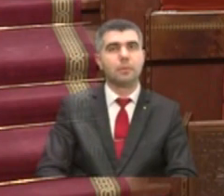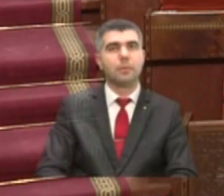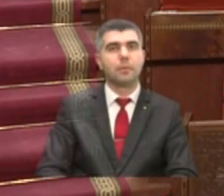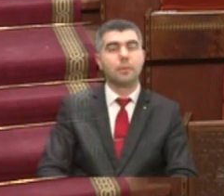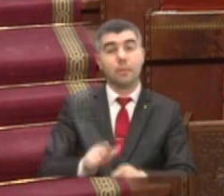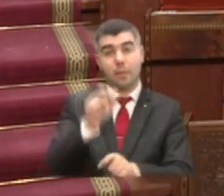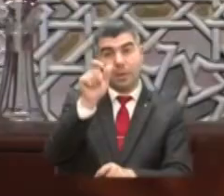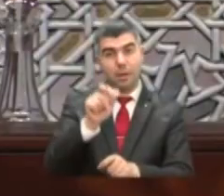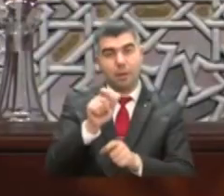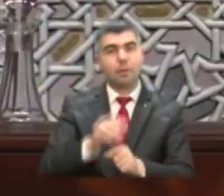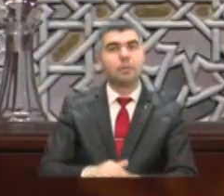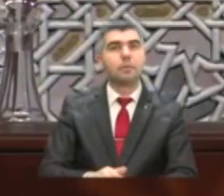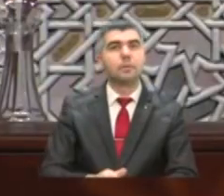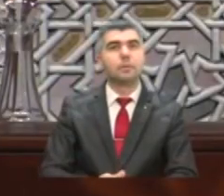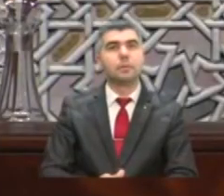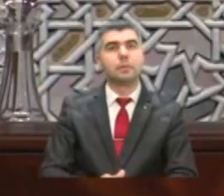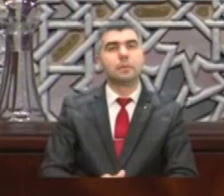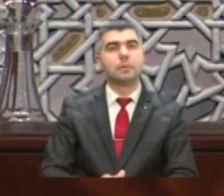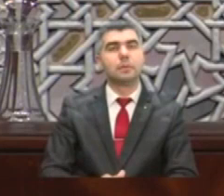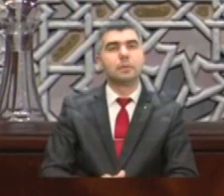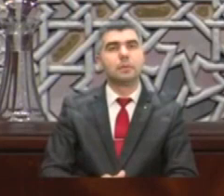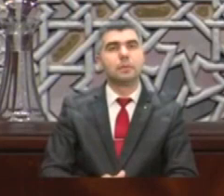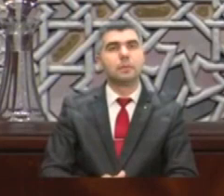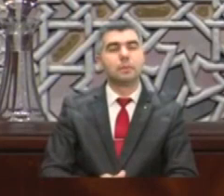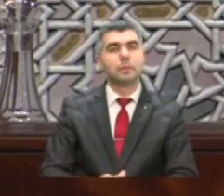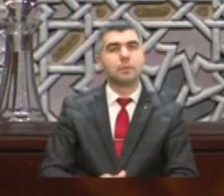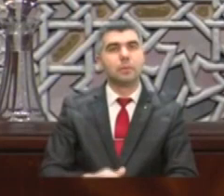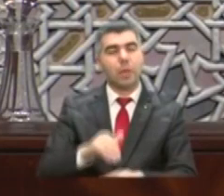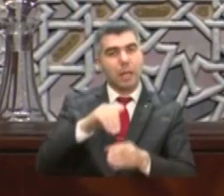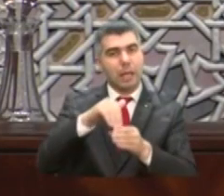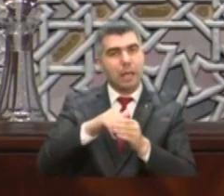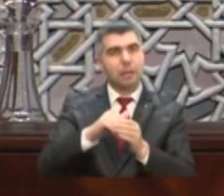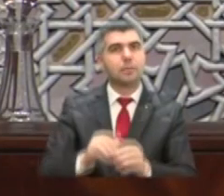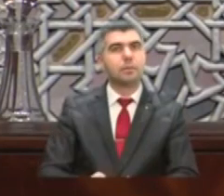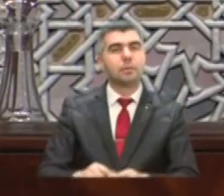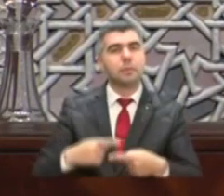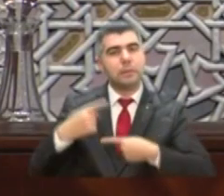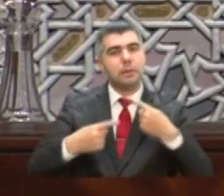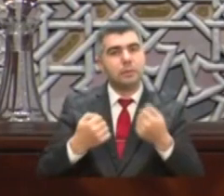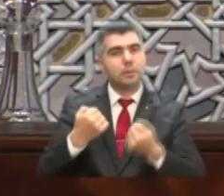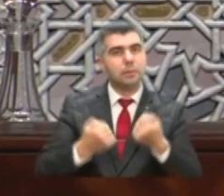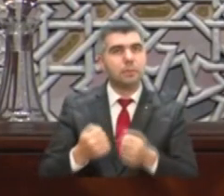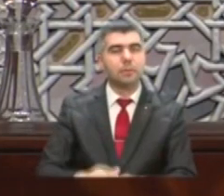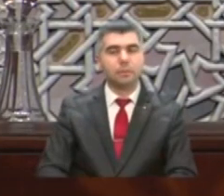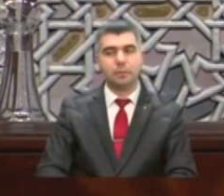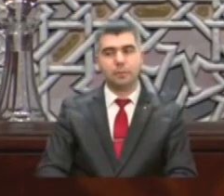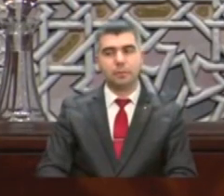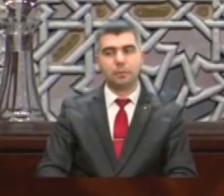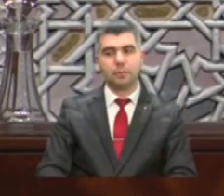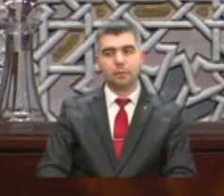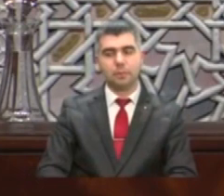الكلمة الآن للسيد النائب هشام صابري باسم فريق الأسرة والمعاصرة.